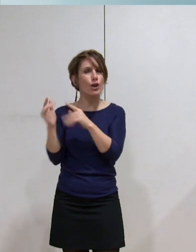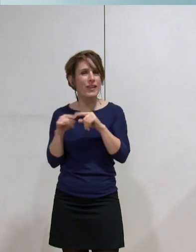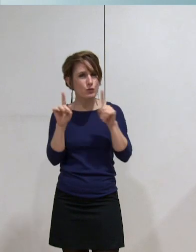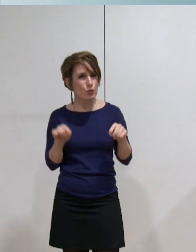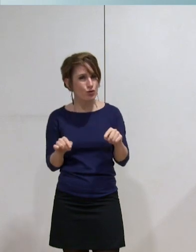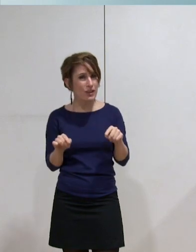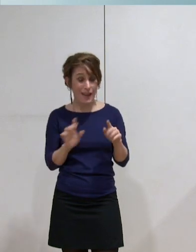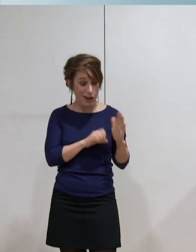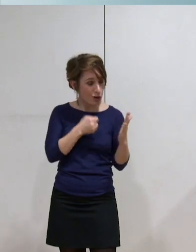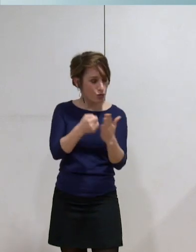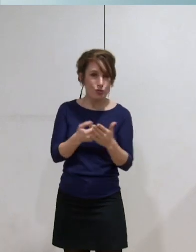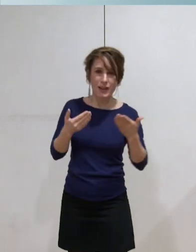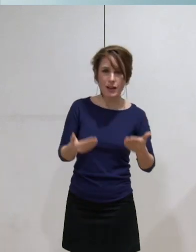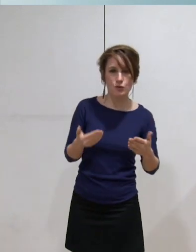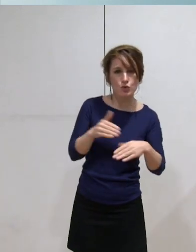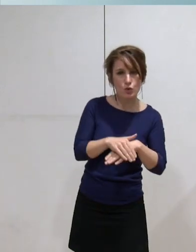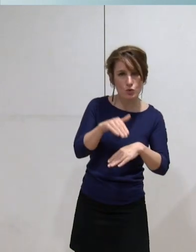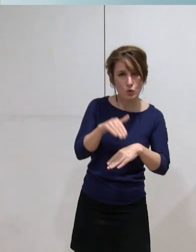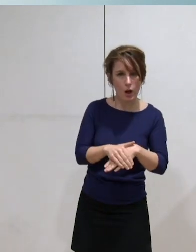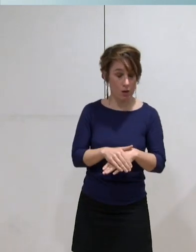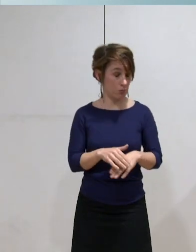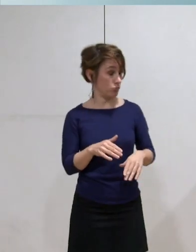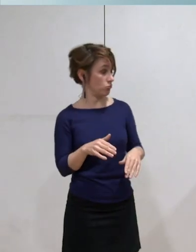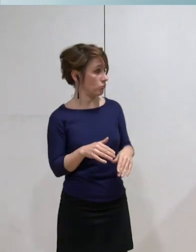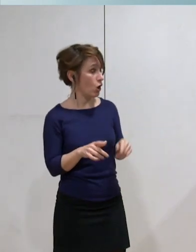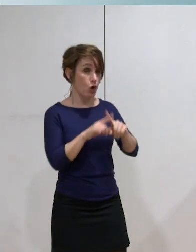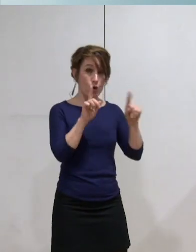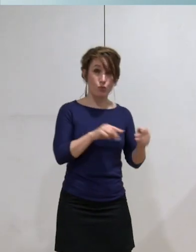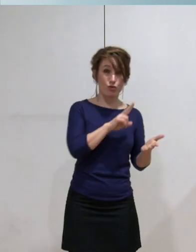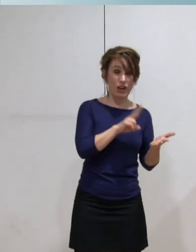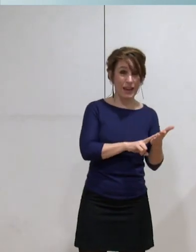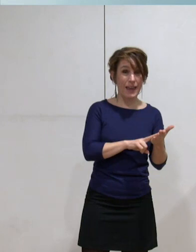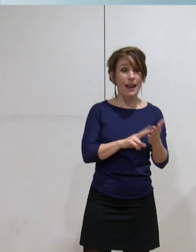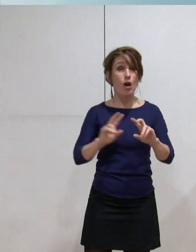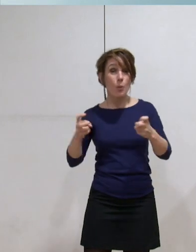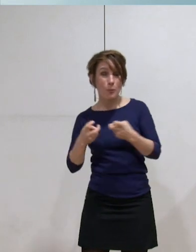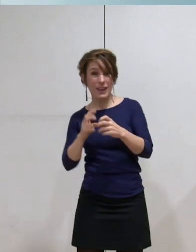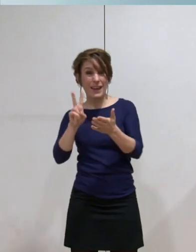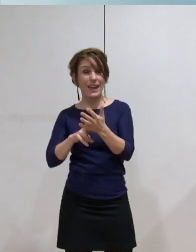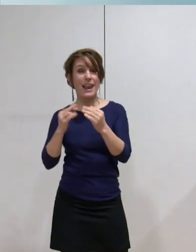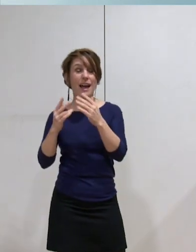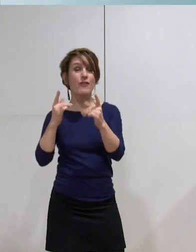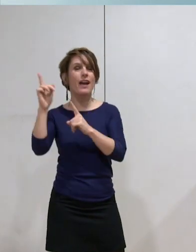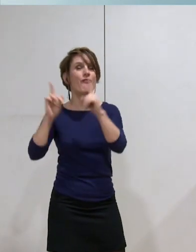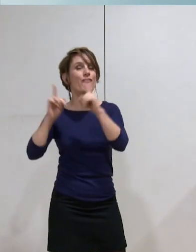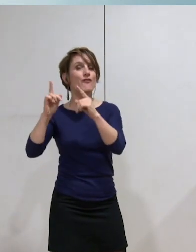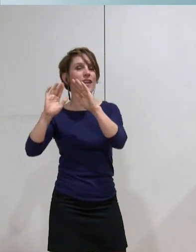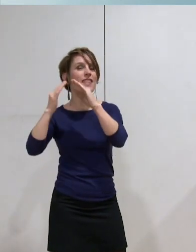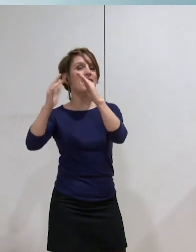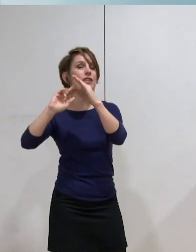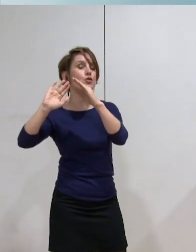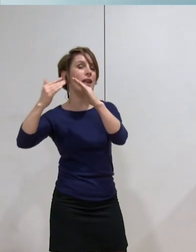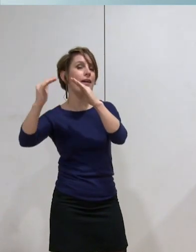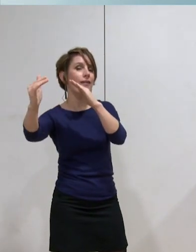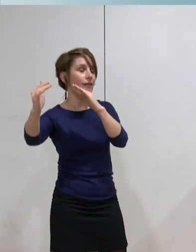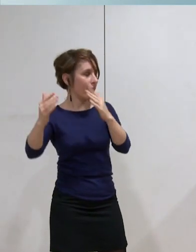quand même vos approximations sur le budget réel et le coût réel de la fête des tuiles nous l'avons voté et nous pensons qu'il faut des moments de